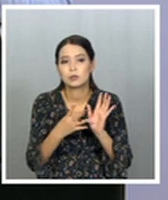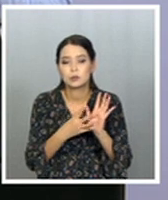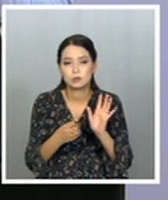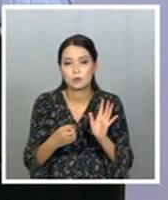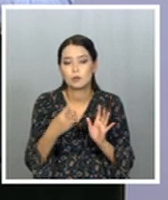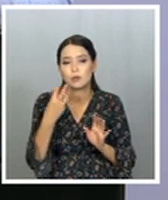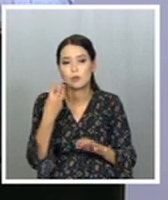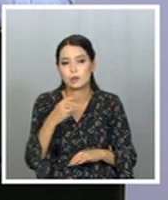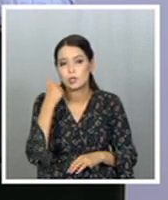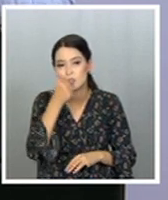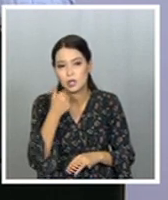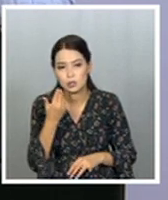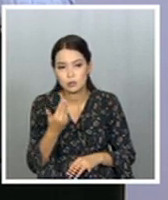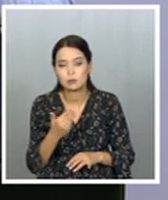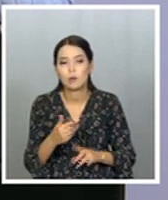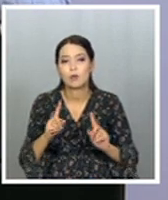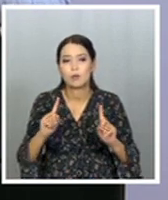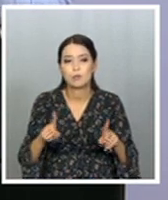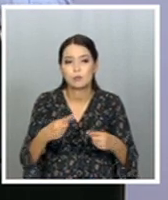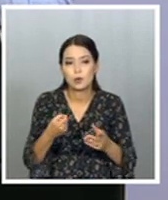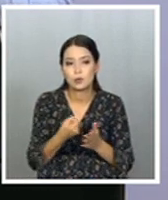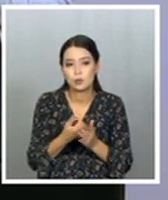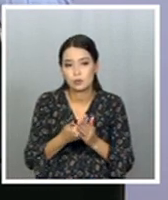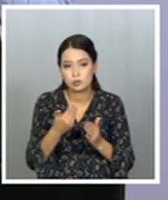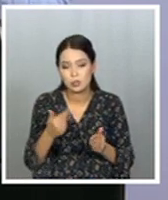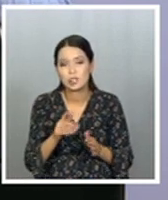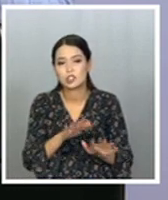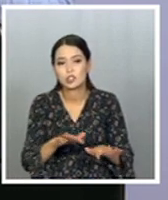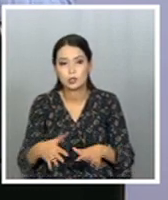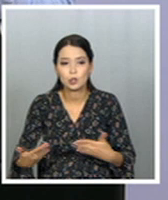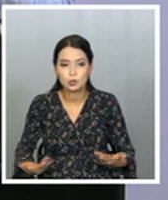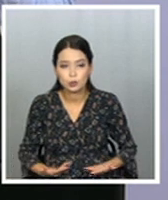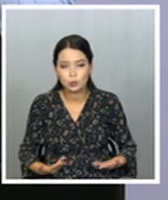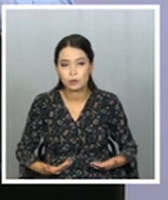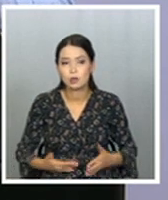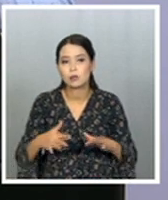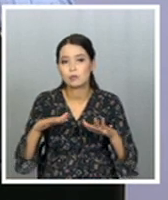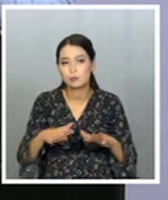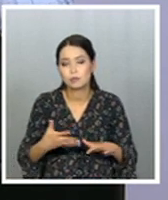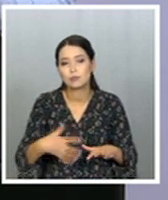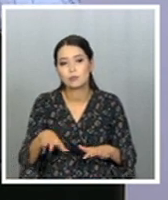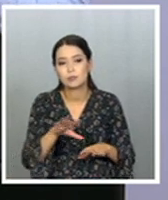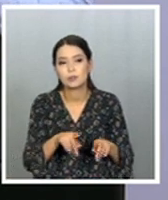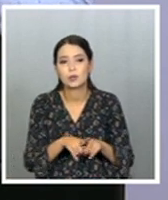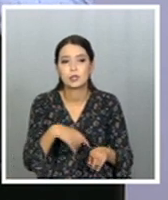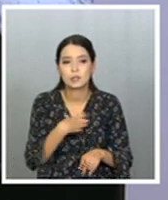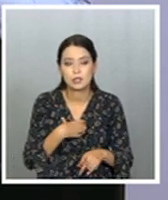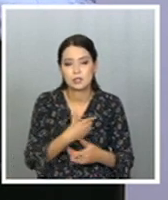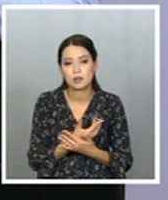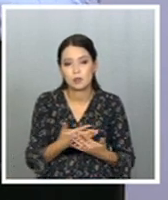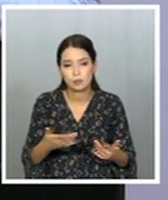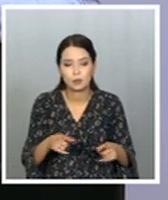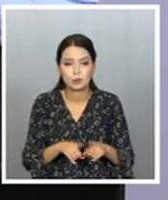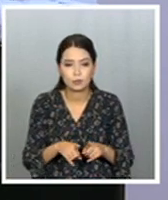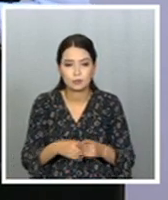жылға дейін, яғни құрылғанға дейін, жергілікті тұрғындардың құқықтарын қорғайтын негізгі құжат болып